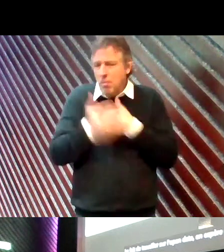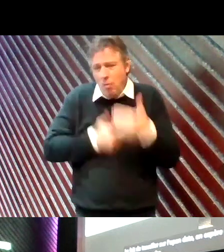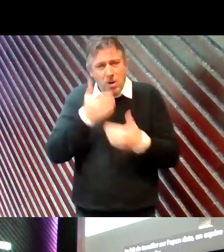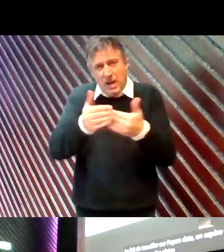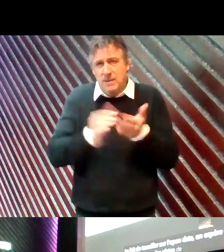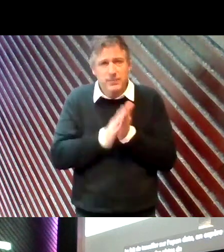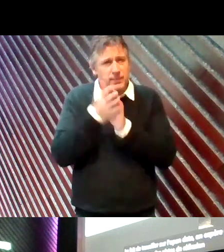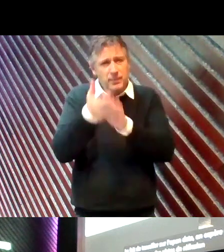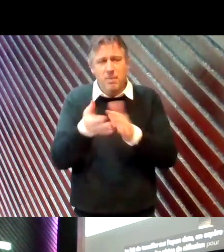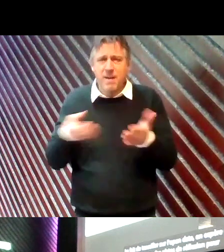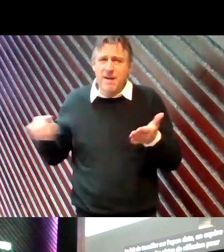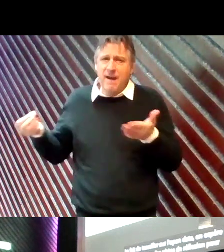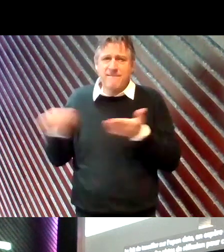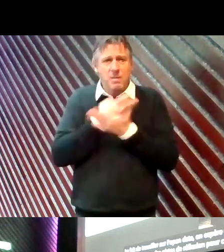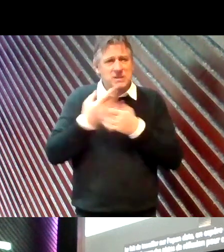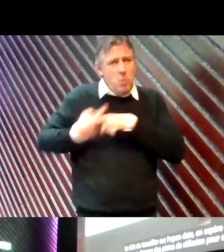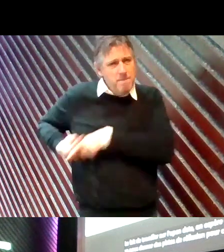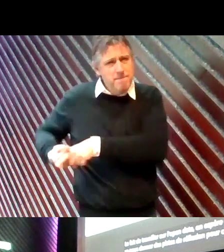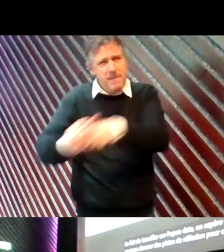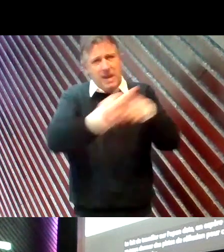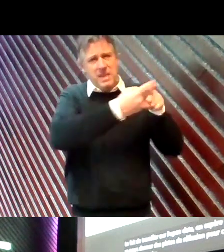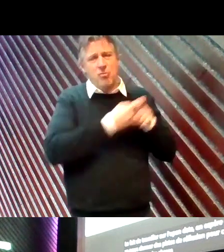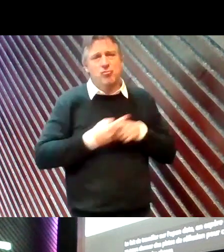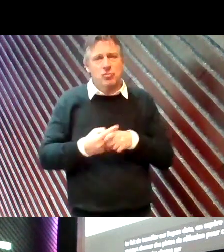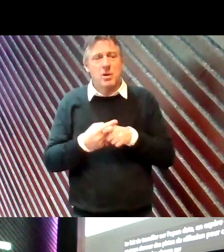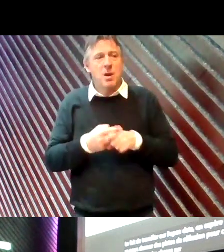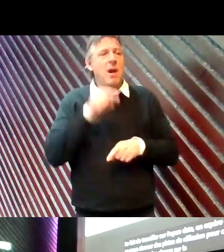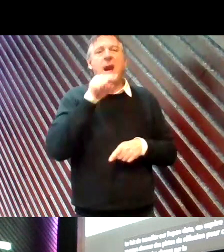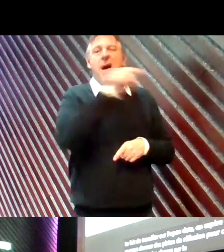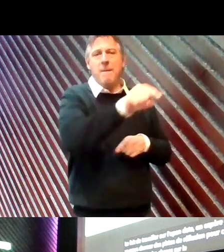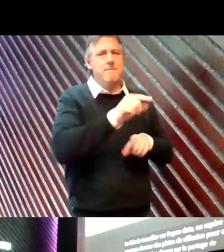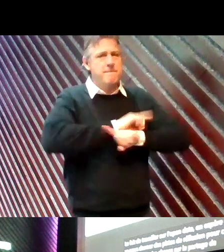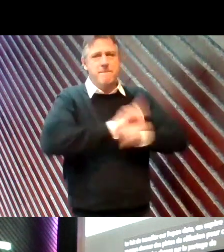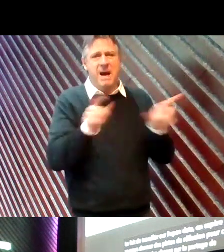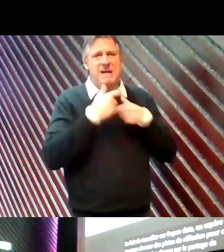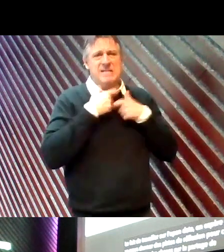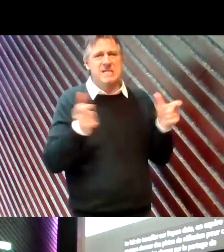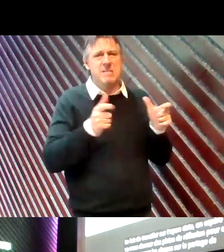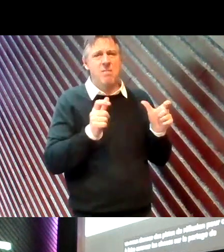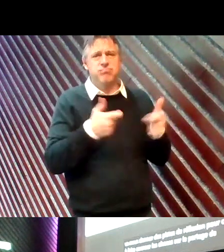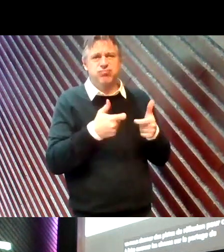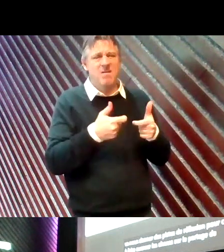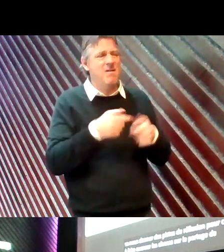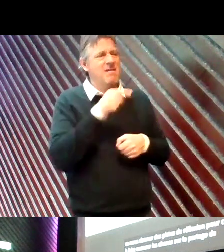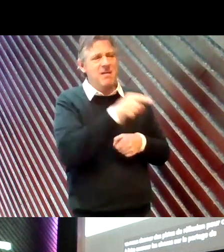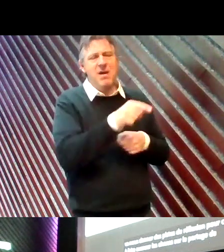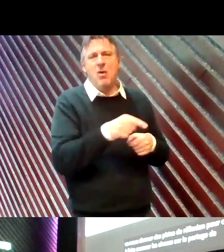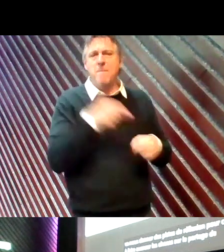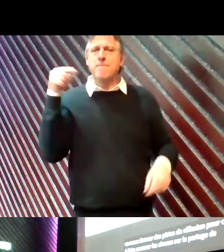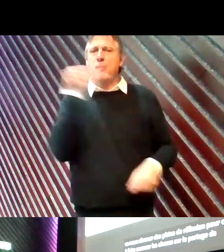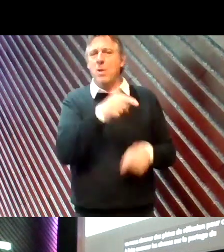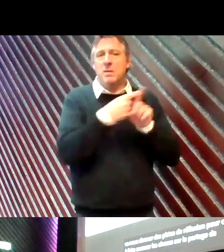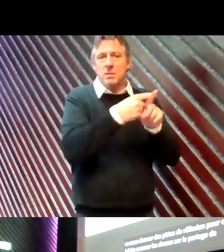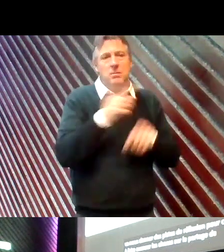sur le partage de l'information et l'idée c'est pas de pointer des lieux qui ne sont pas accessibles ou à qui il y une marge il